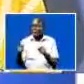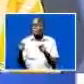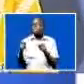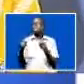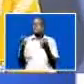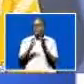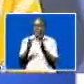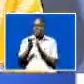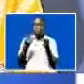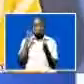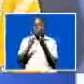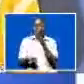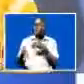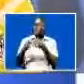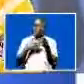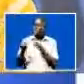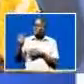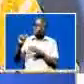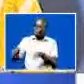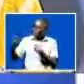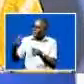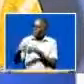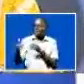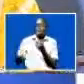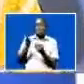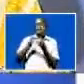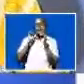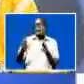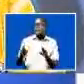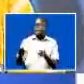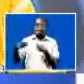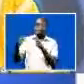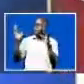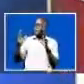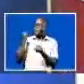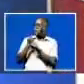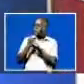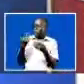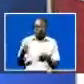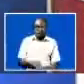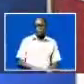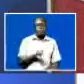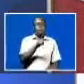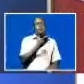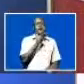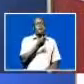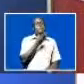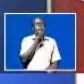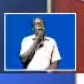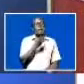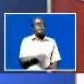neno nasema ikiwa lile dogo ulipewa na umeshindwa kulihifadhi upewe kubwa ulifanyie nini? Sasa kuna jamaa fulani katika mtandao